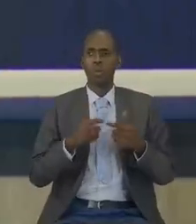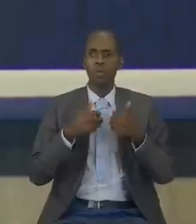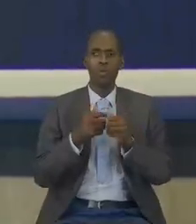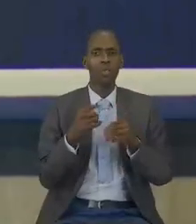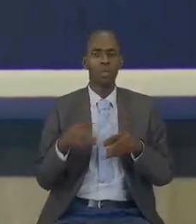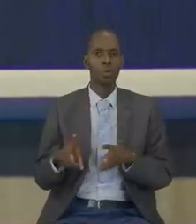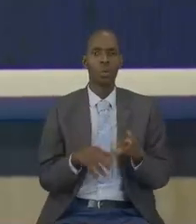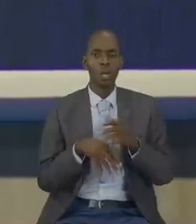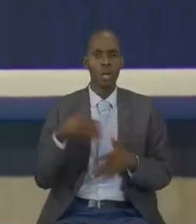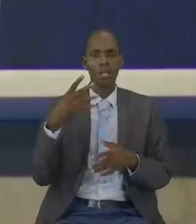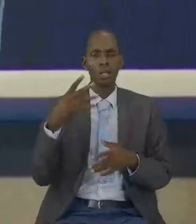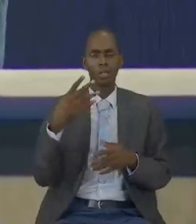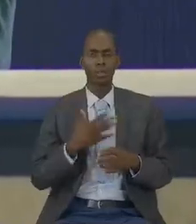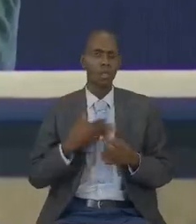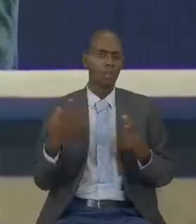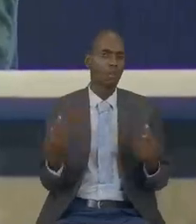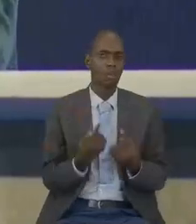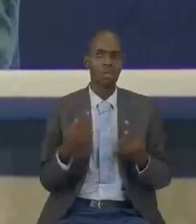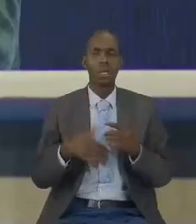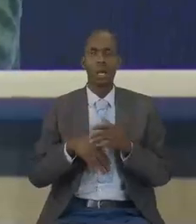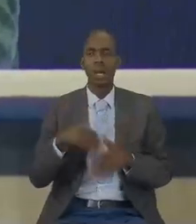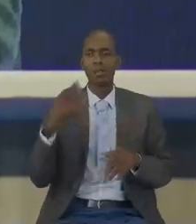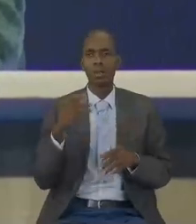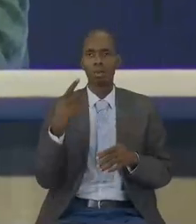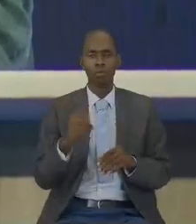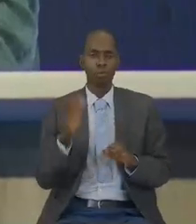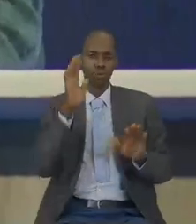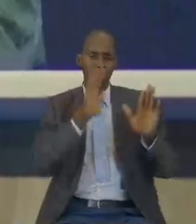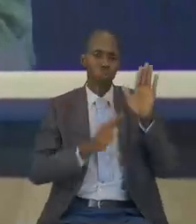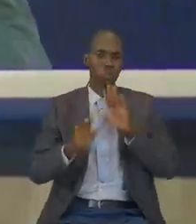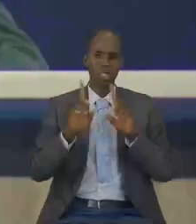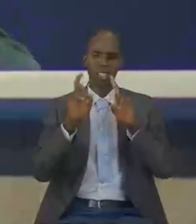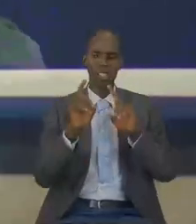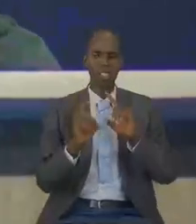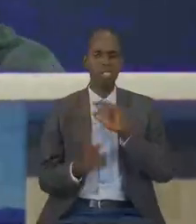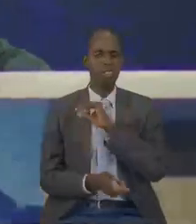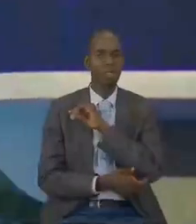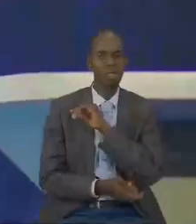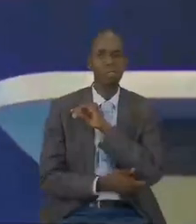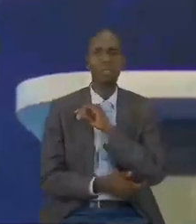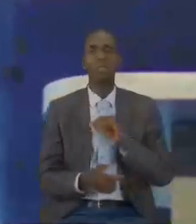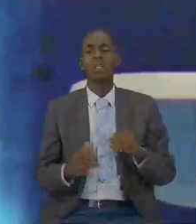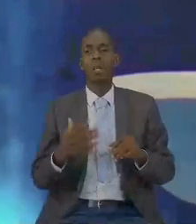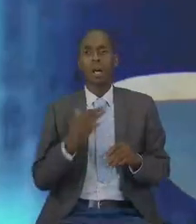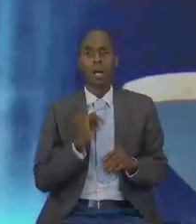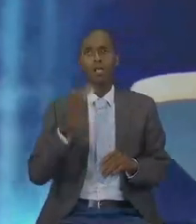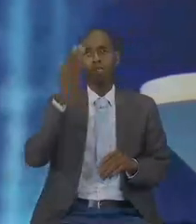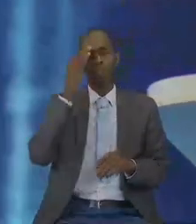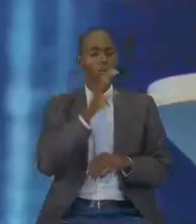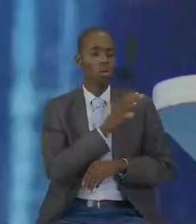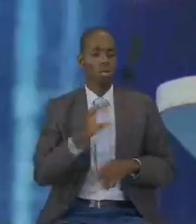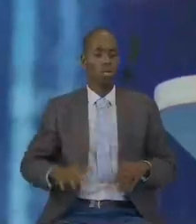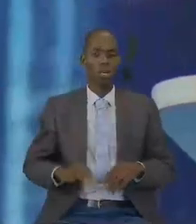veux suivre le chemin pour sortir de ma transgression, pour sortir des épreuves, de la tentation, de la